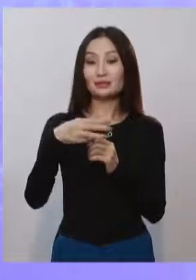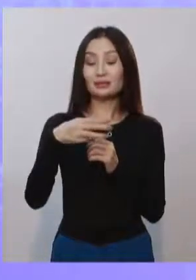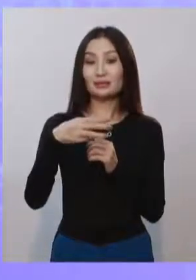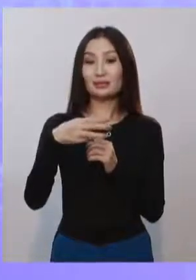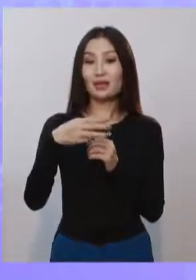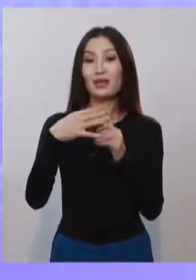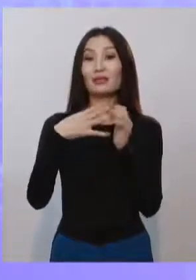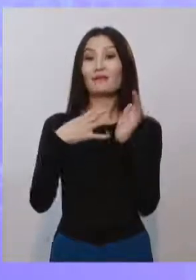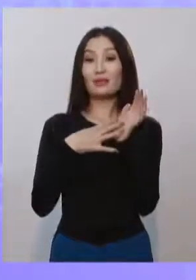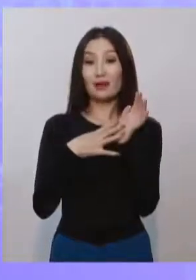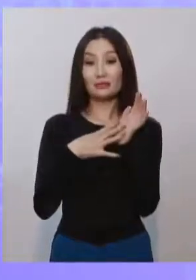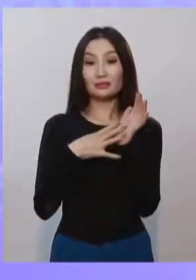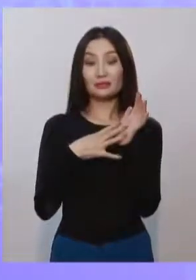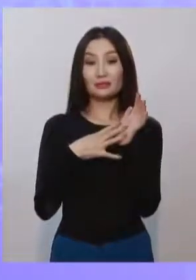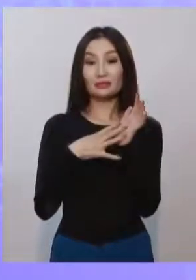3019